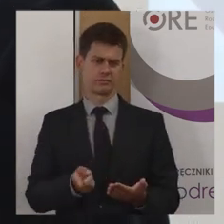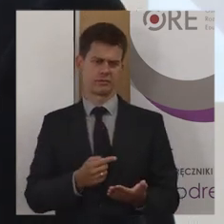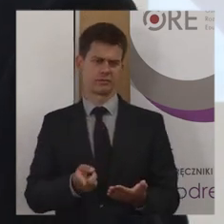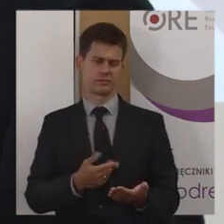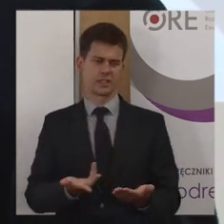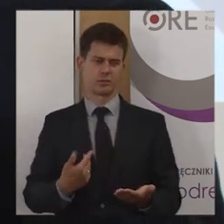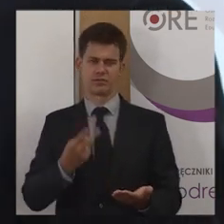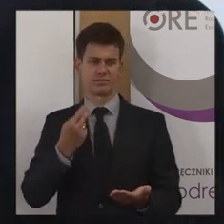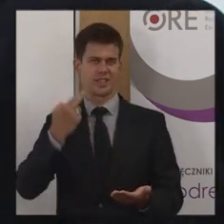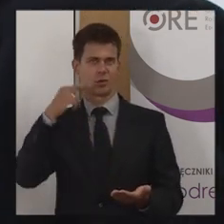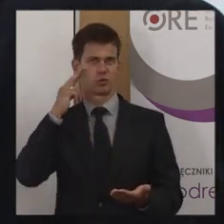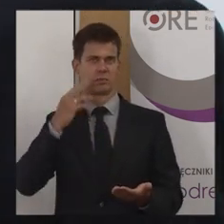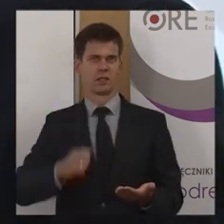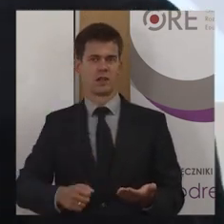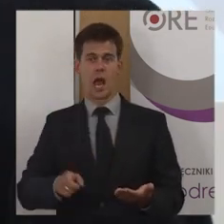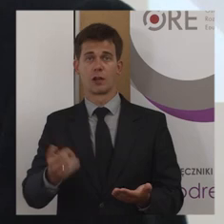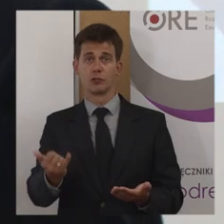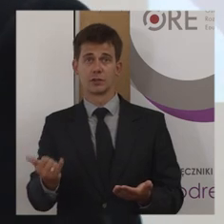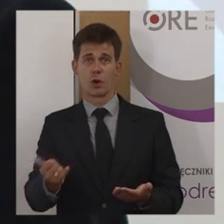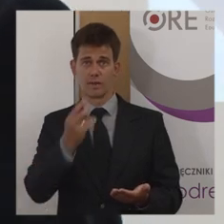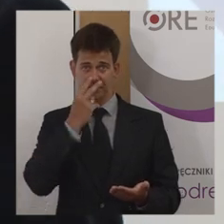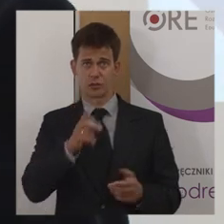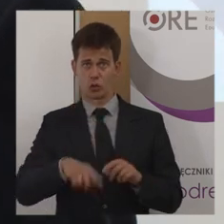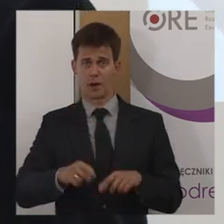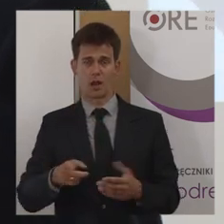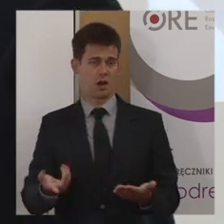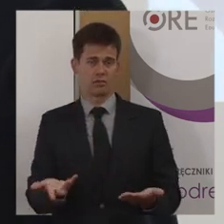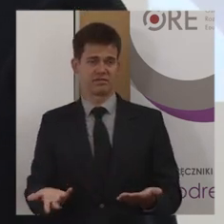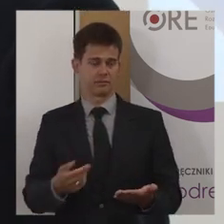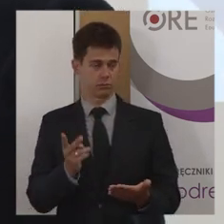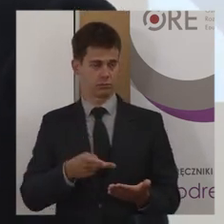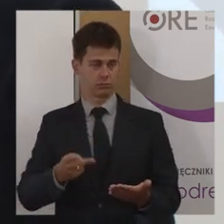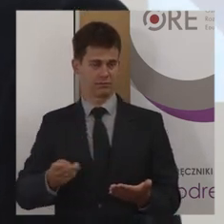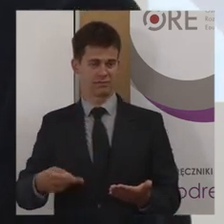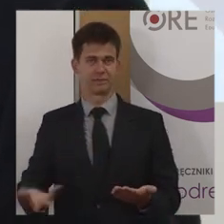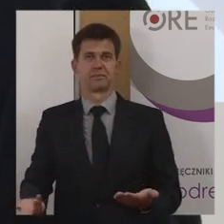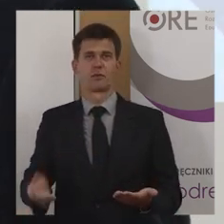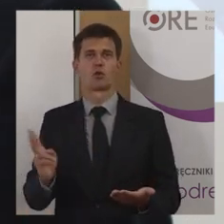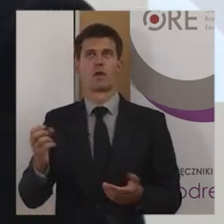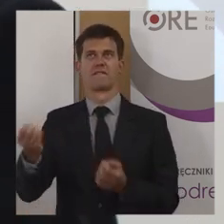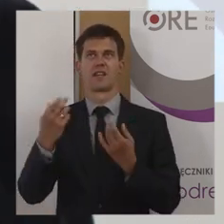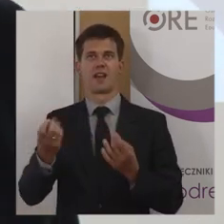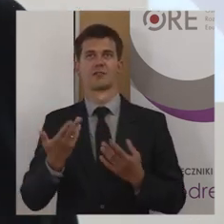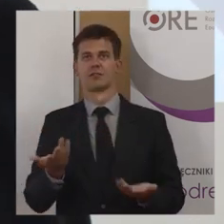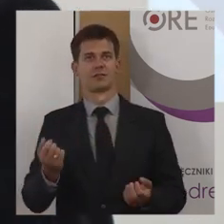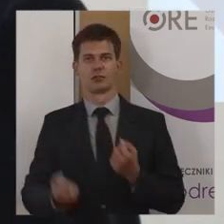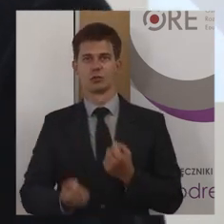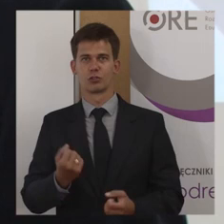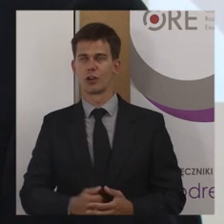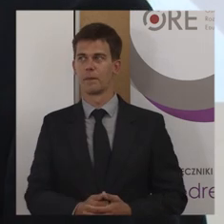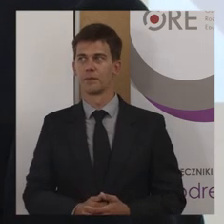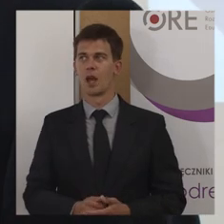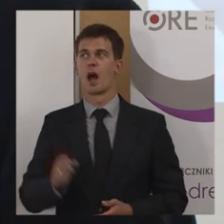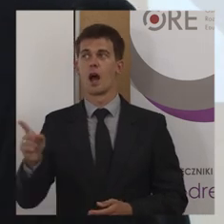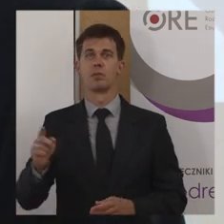podejrzewam, że moje dziecko też będzie miało z tym kłopot. Być może nauczycielka wytłumaczy. Ale ponieważ ja w domu uchodzę za guru od informatyki, no to mi dali te